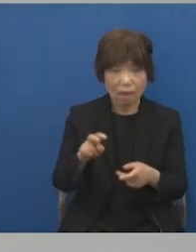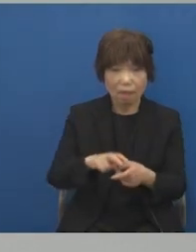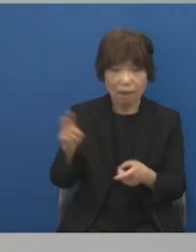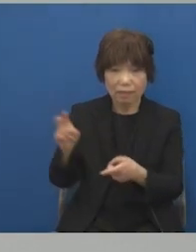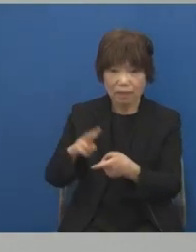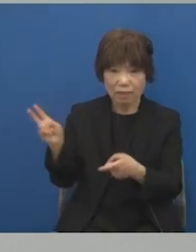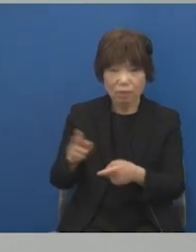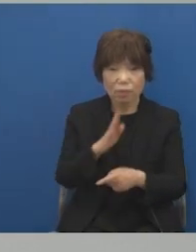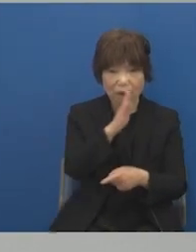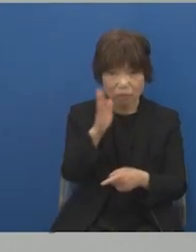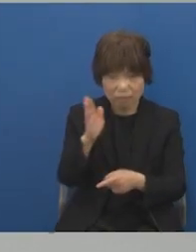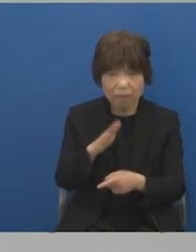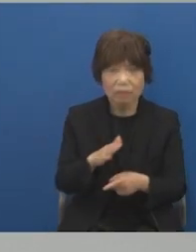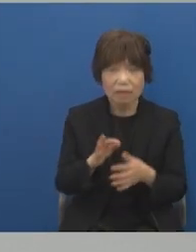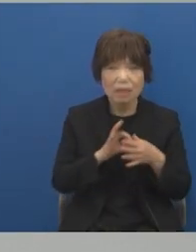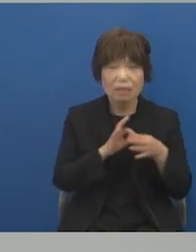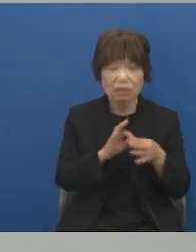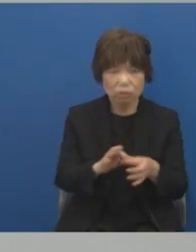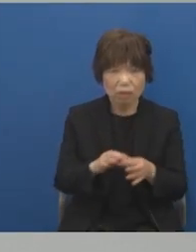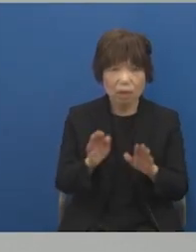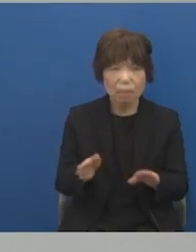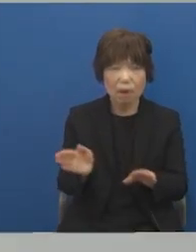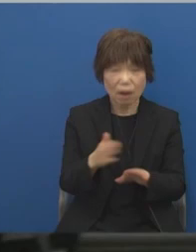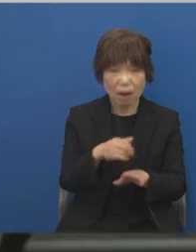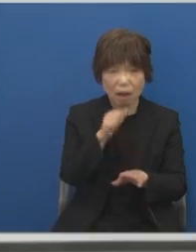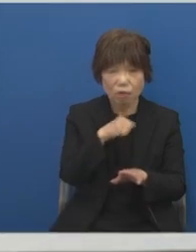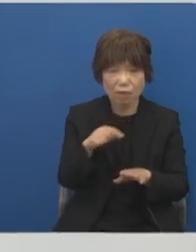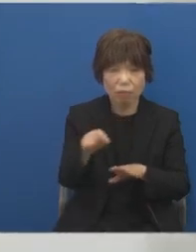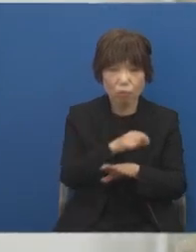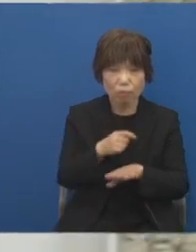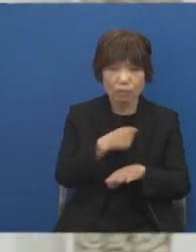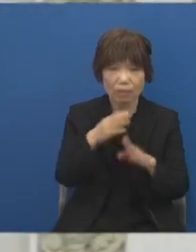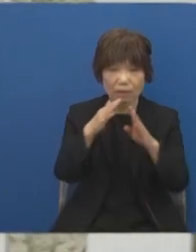います。引き続きましてこれより予算特別委員